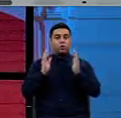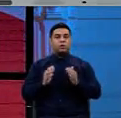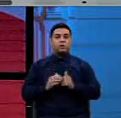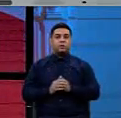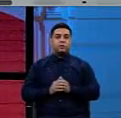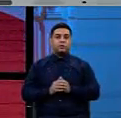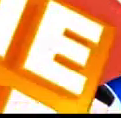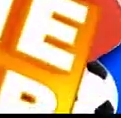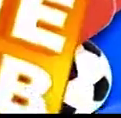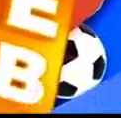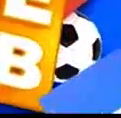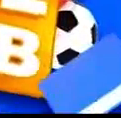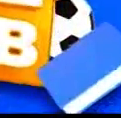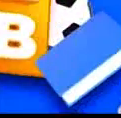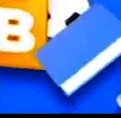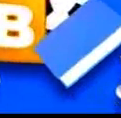omon bo'ling.